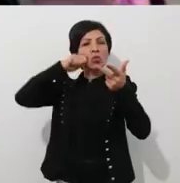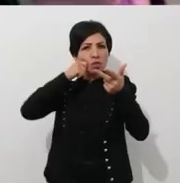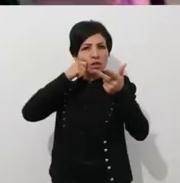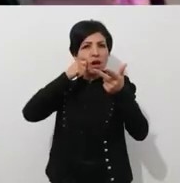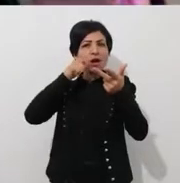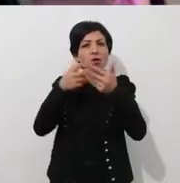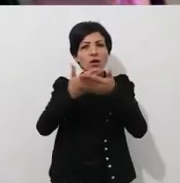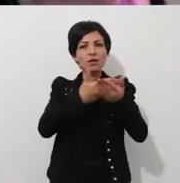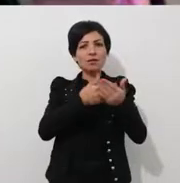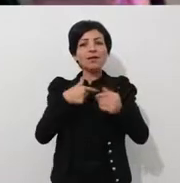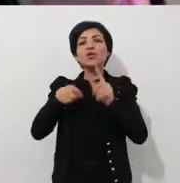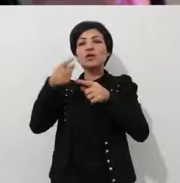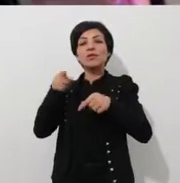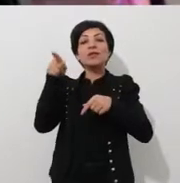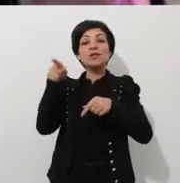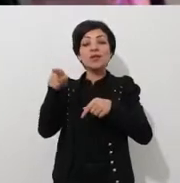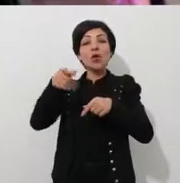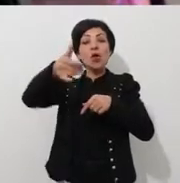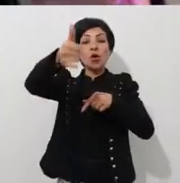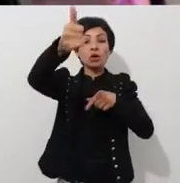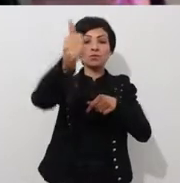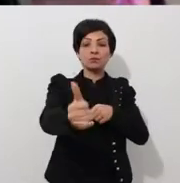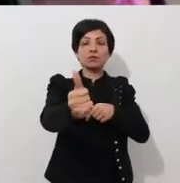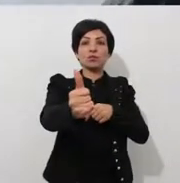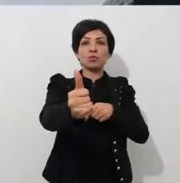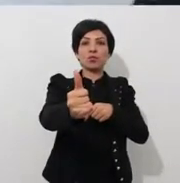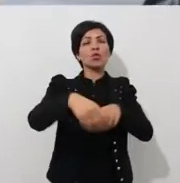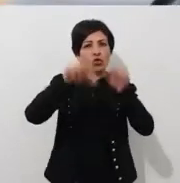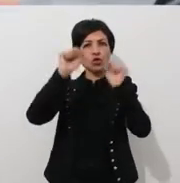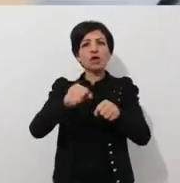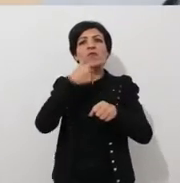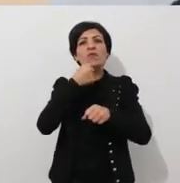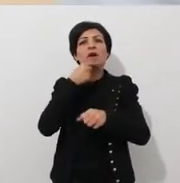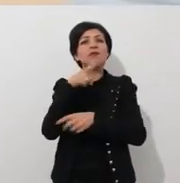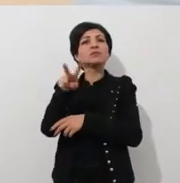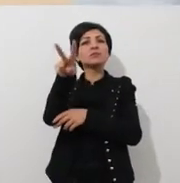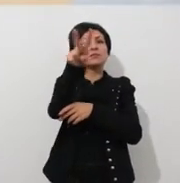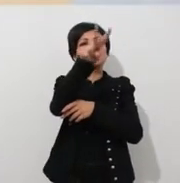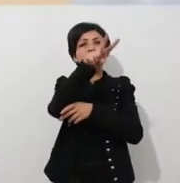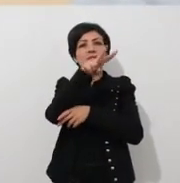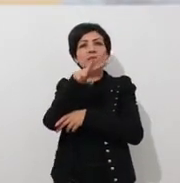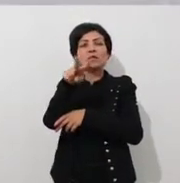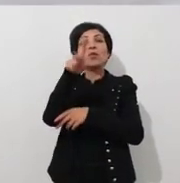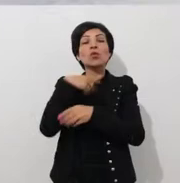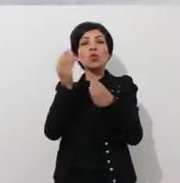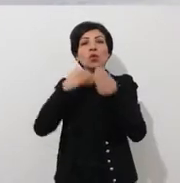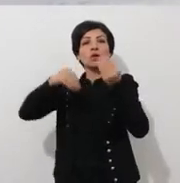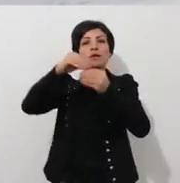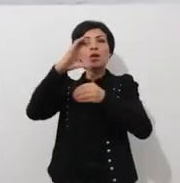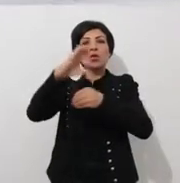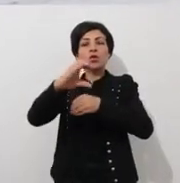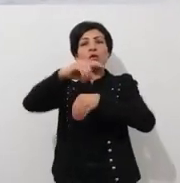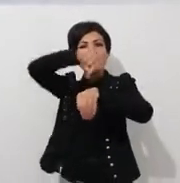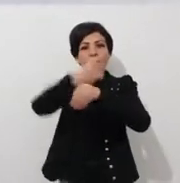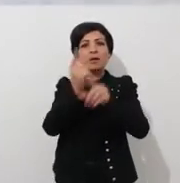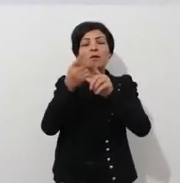يجلس في المكان الأول، يعني موقعه استراتيجي بالنسبة للقسم الكل. إضافة حس الدعم لحسين في كتابة